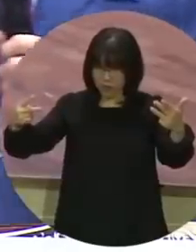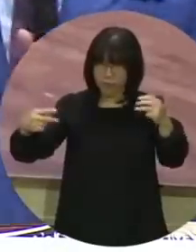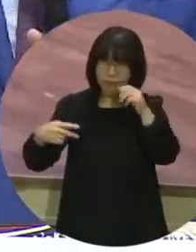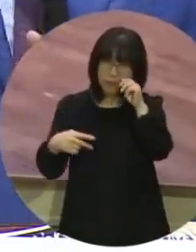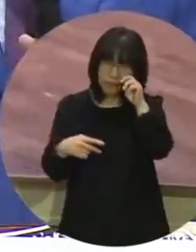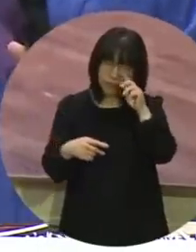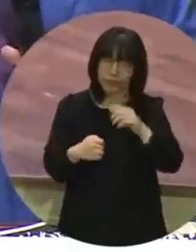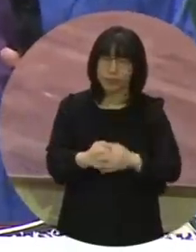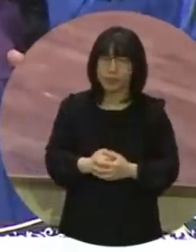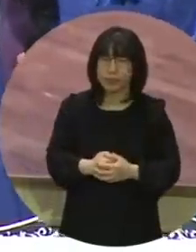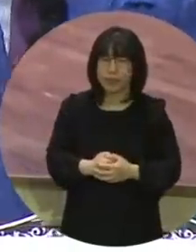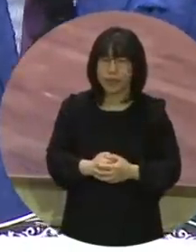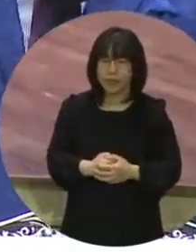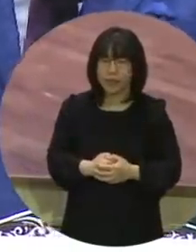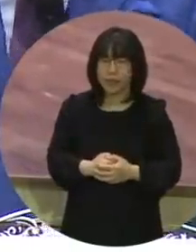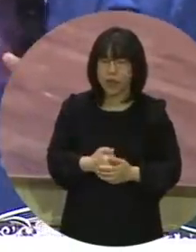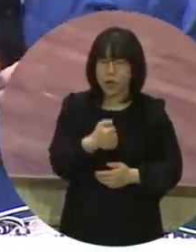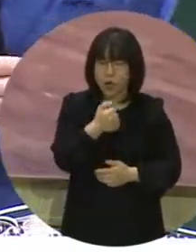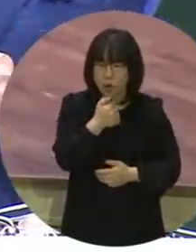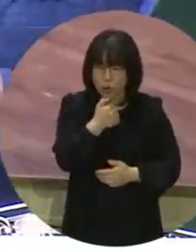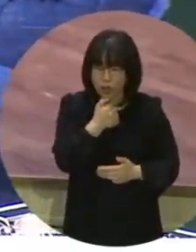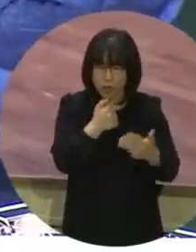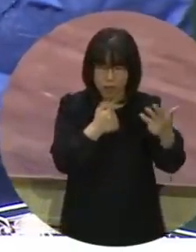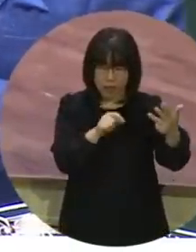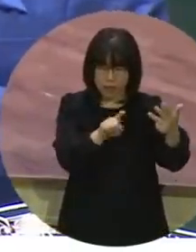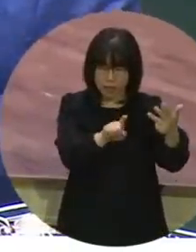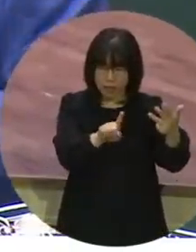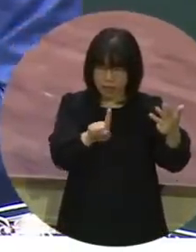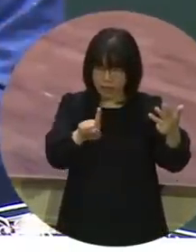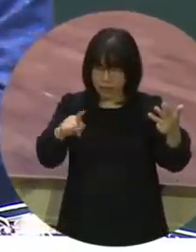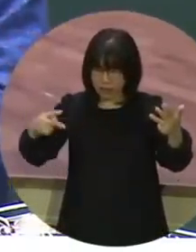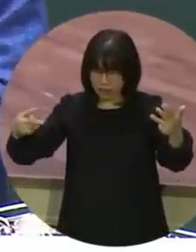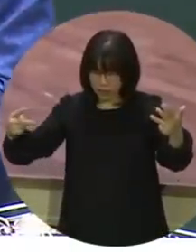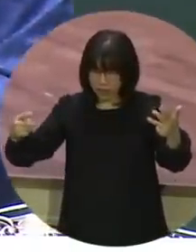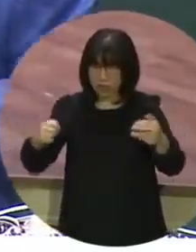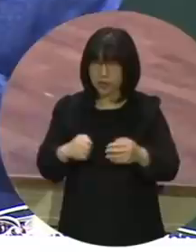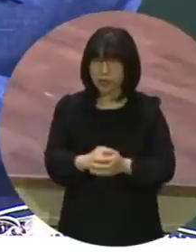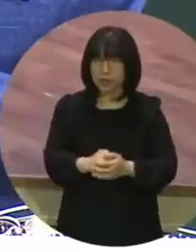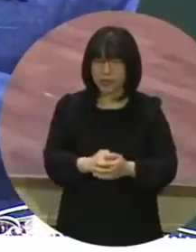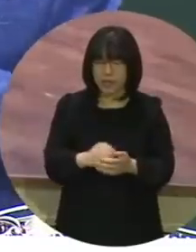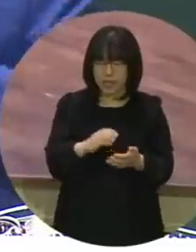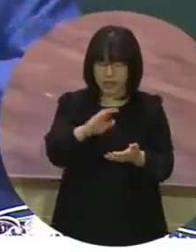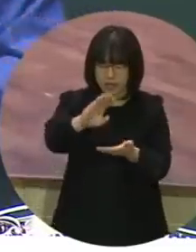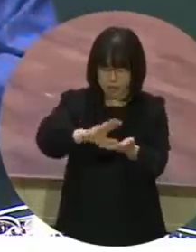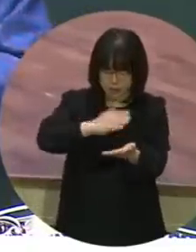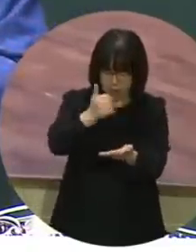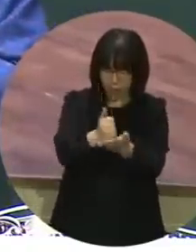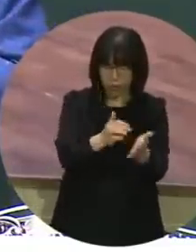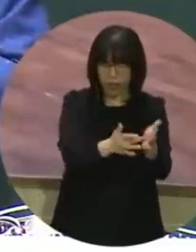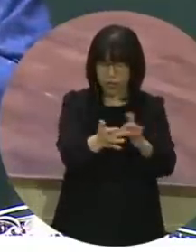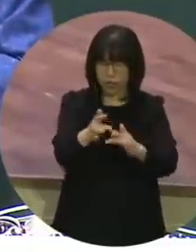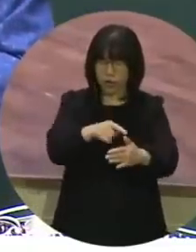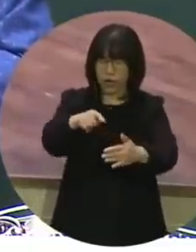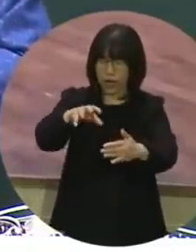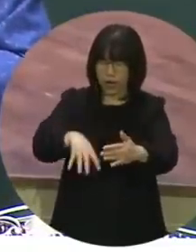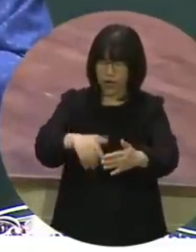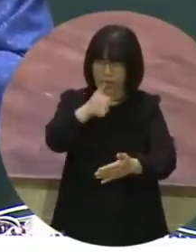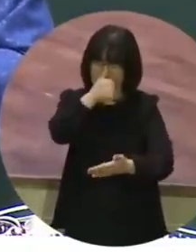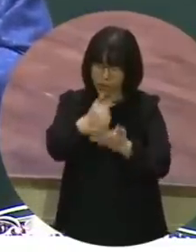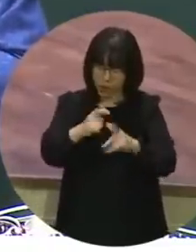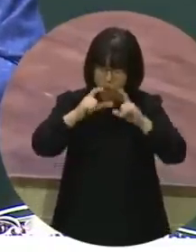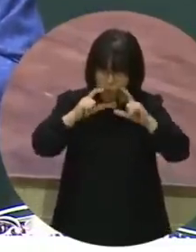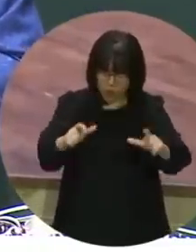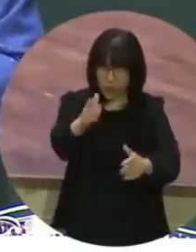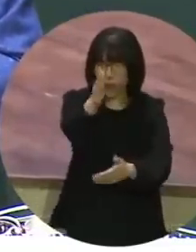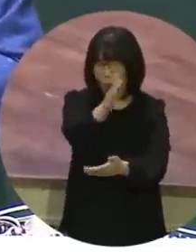이 변화입니다. 이게 뭡니까? 로마서 8장 2절. 그러므로 이제 그리스도 예수 안에 있는 자는 결코 정죄함이 없나니 이는 그리스도 예수